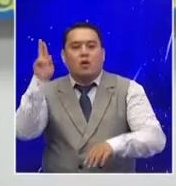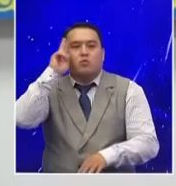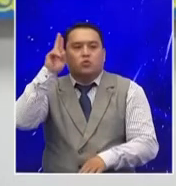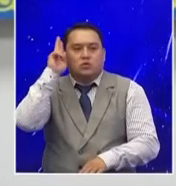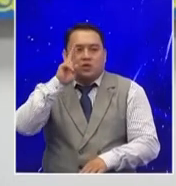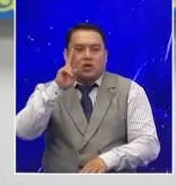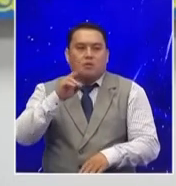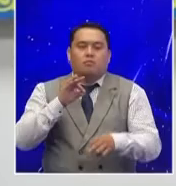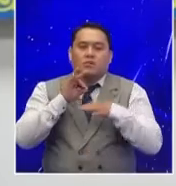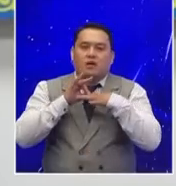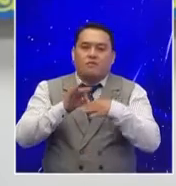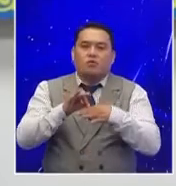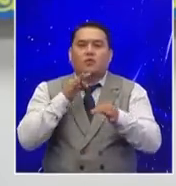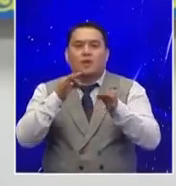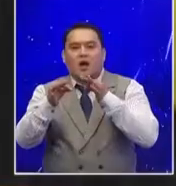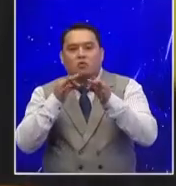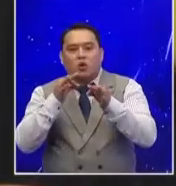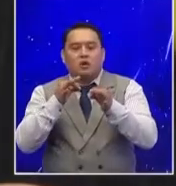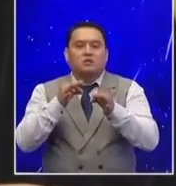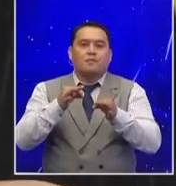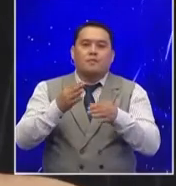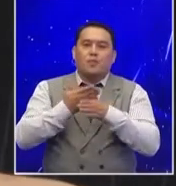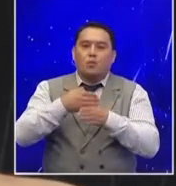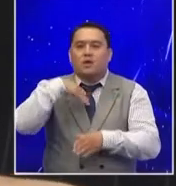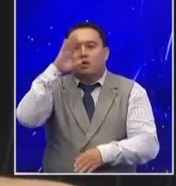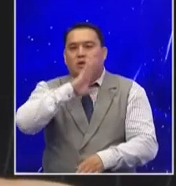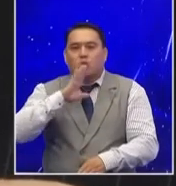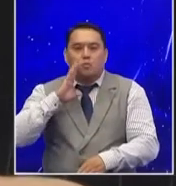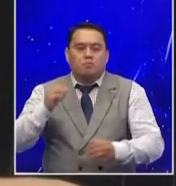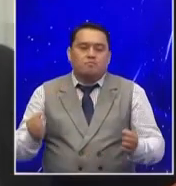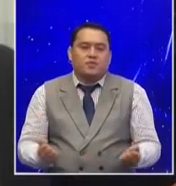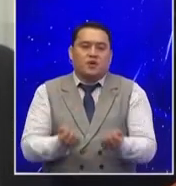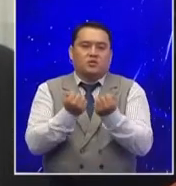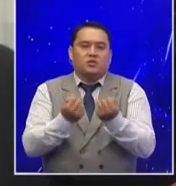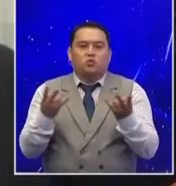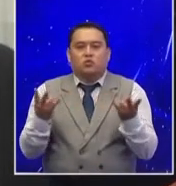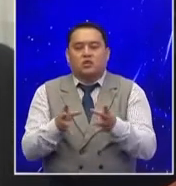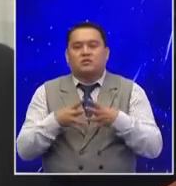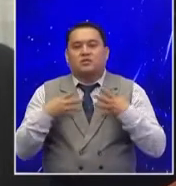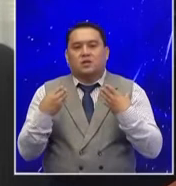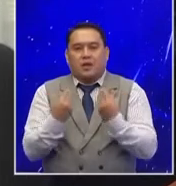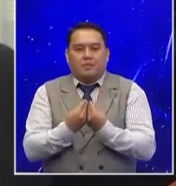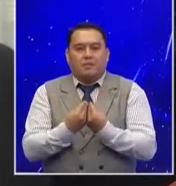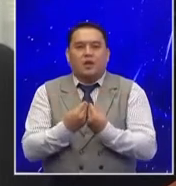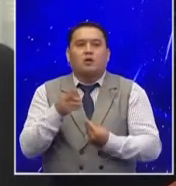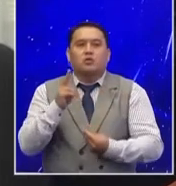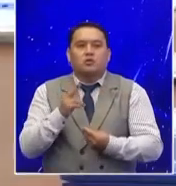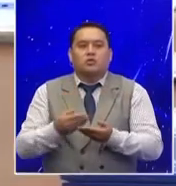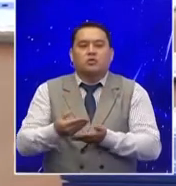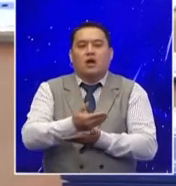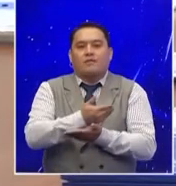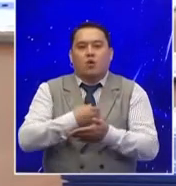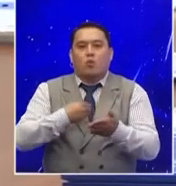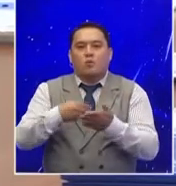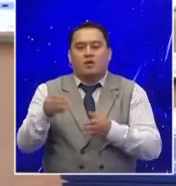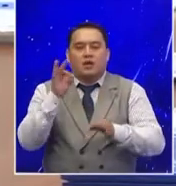обучения, проводят консультации с родителями, а также оказывают материальную поддержку нуждающимся. Кроме того, они собирают средства на